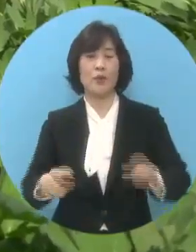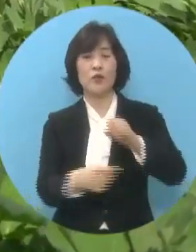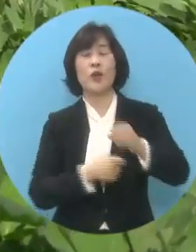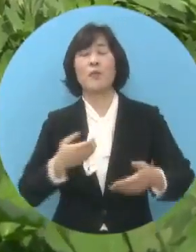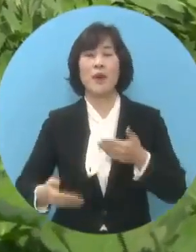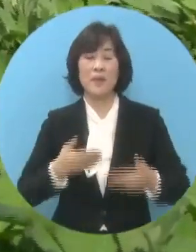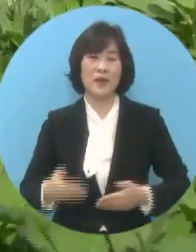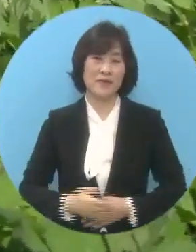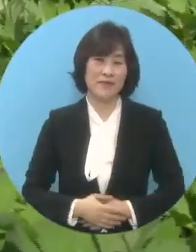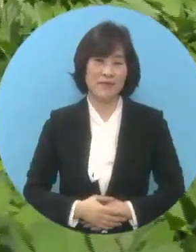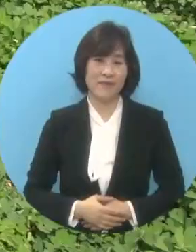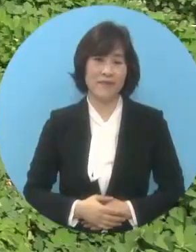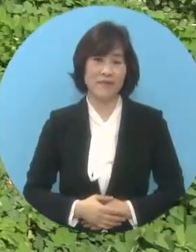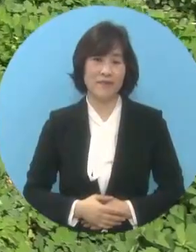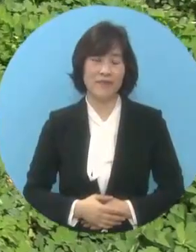한창입니다.